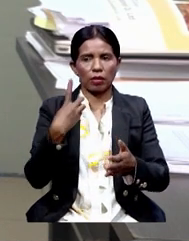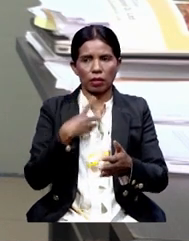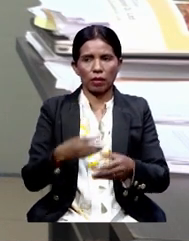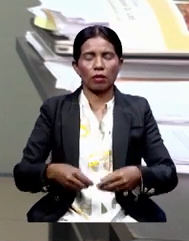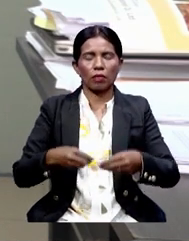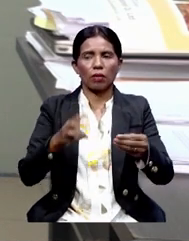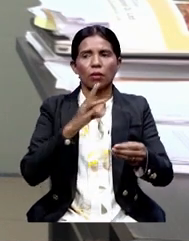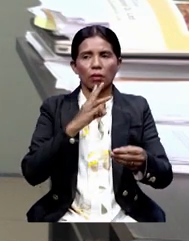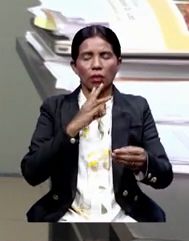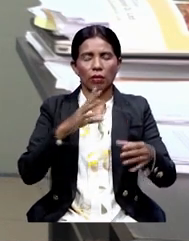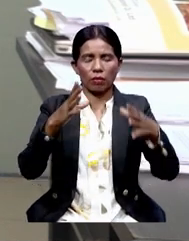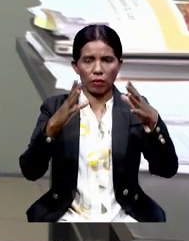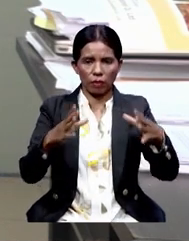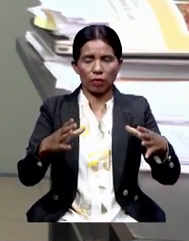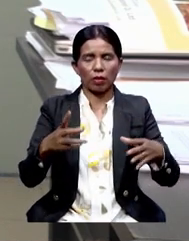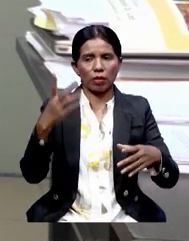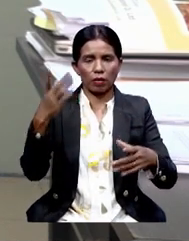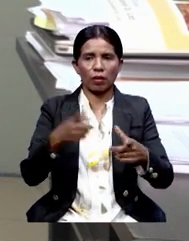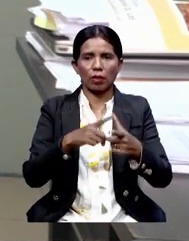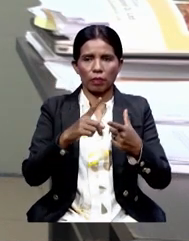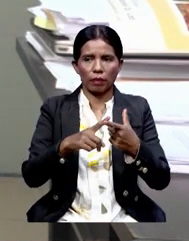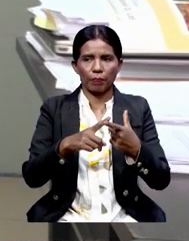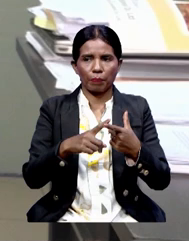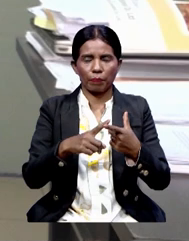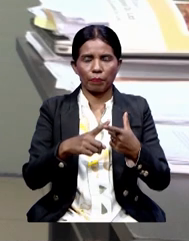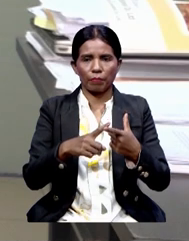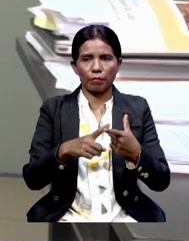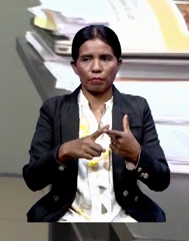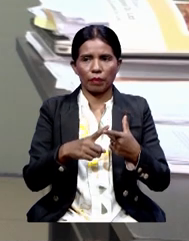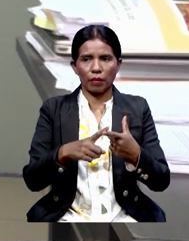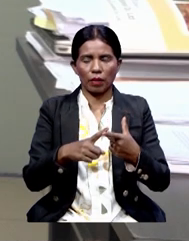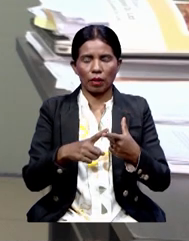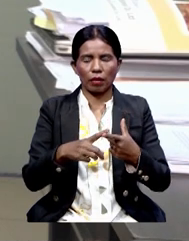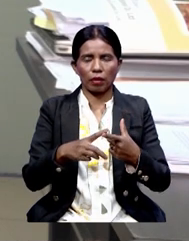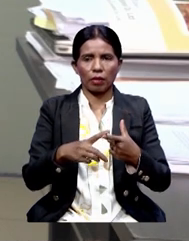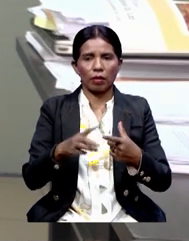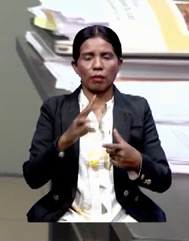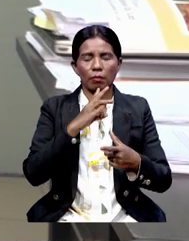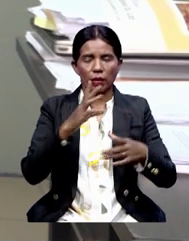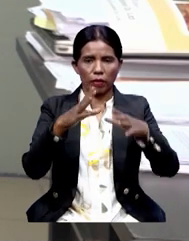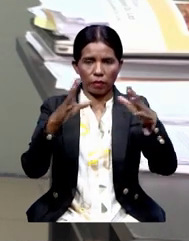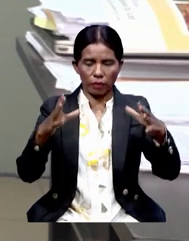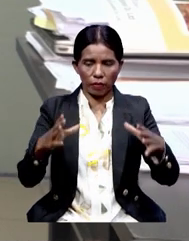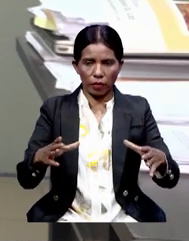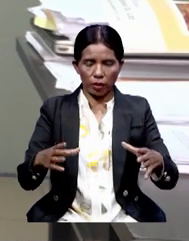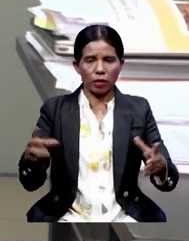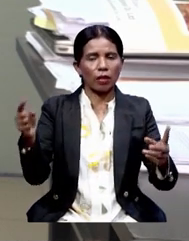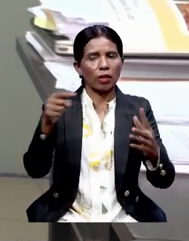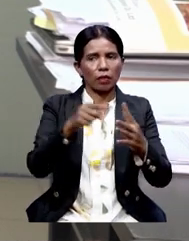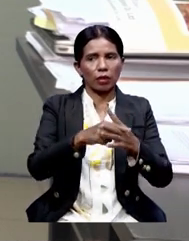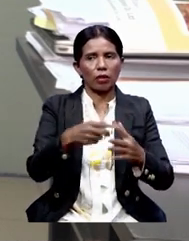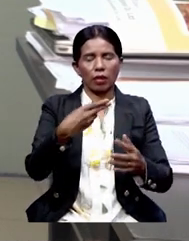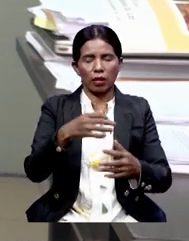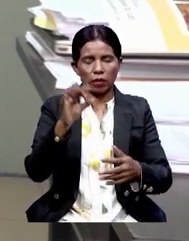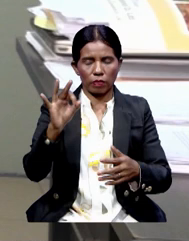fornese bai ya tanki ida ne bai no mos tanki ne bai ne mak foi imbel liga fil fali bai ya ita ne